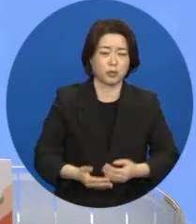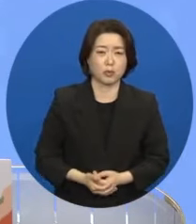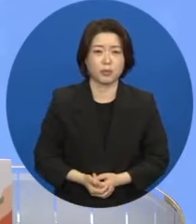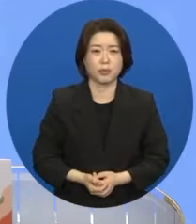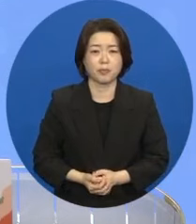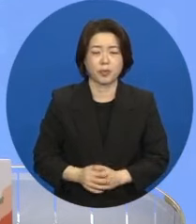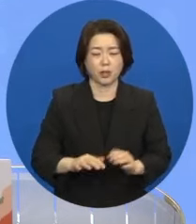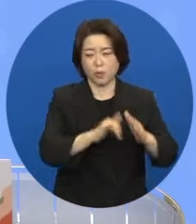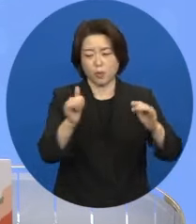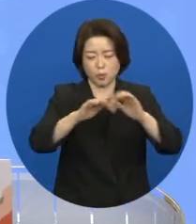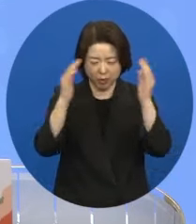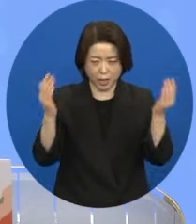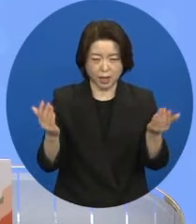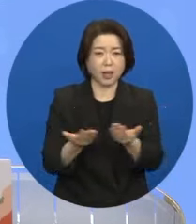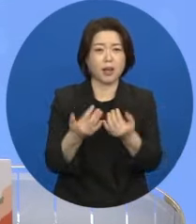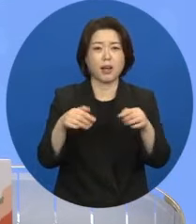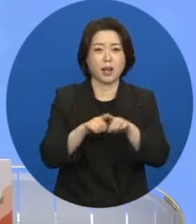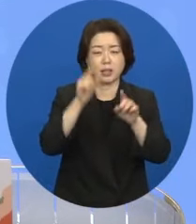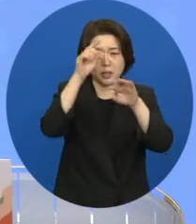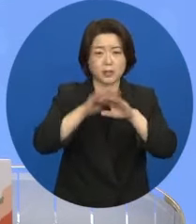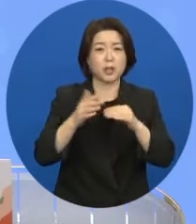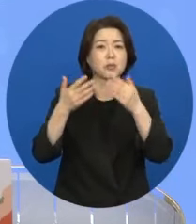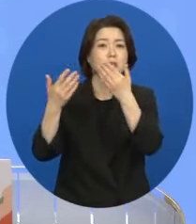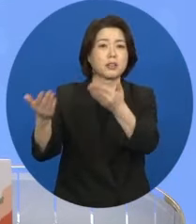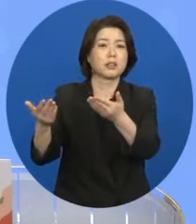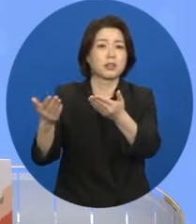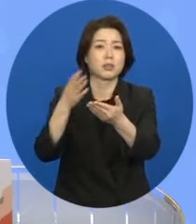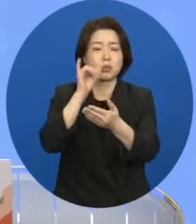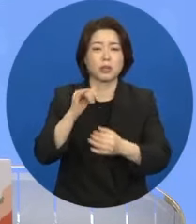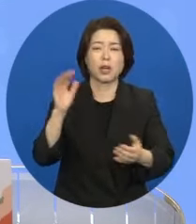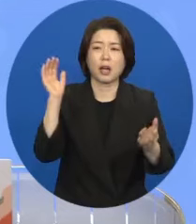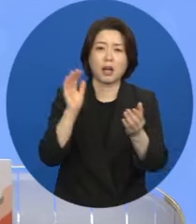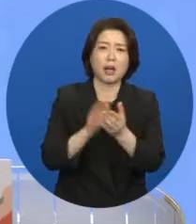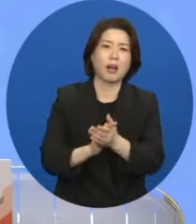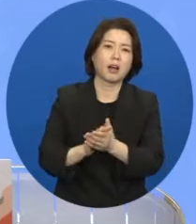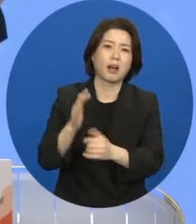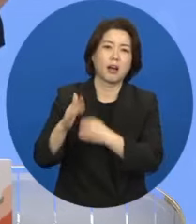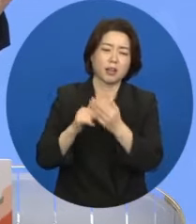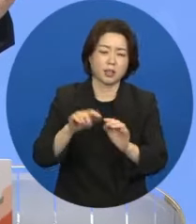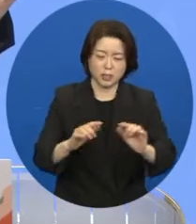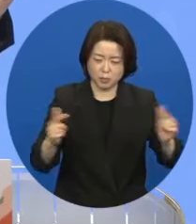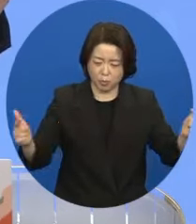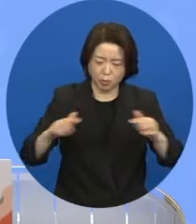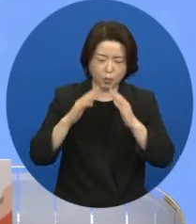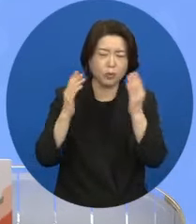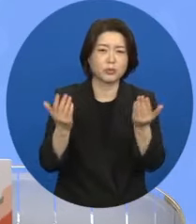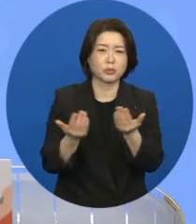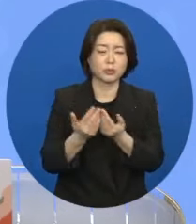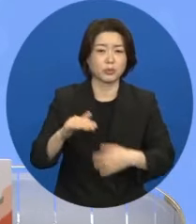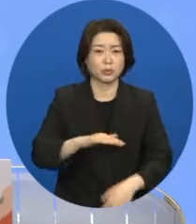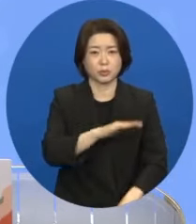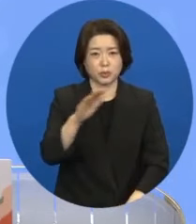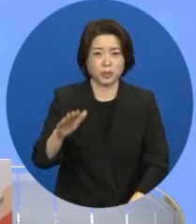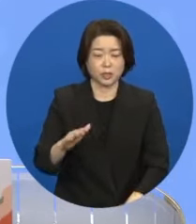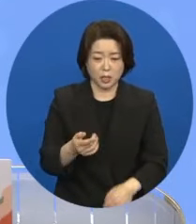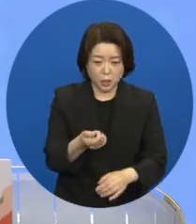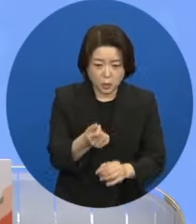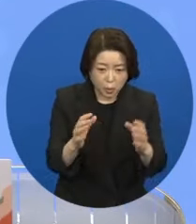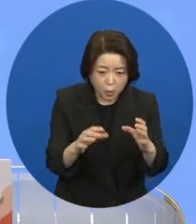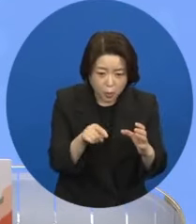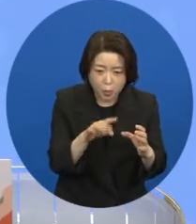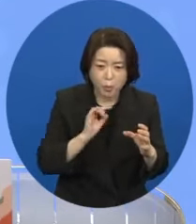온 가족이 함께 예배할 수 있도록 아 하나님이이 모든 것을 우리는 그거밖에 안